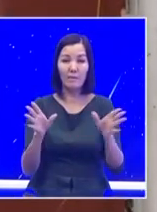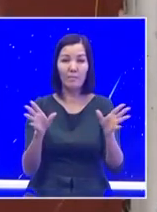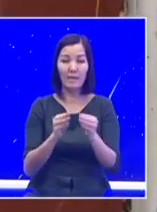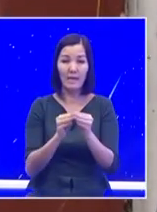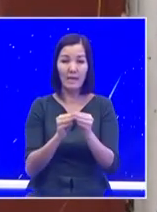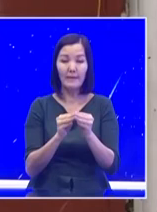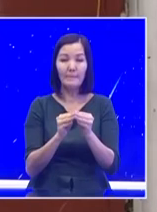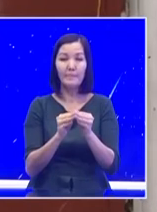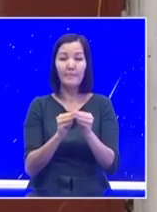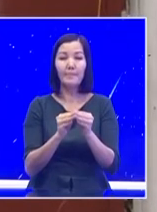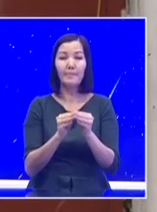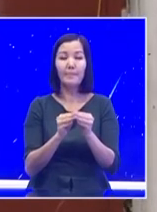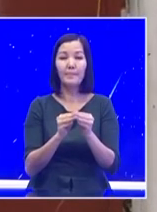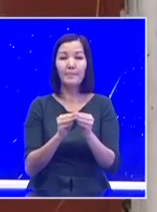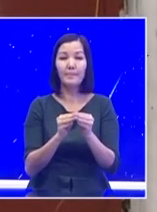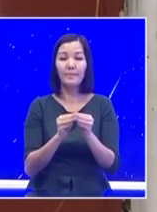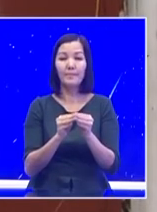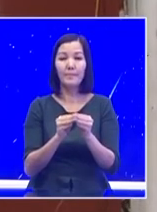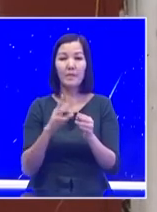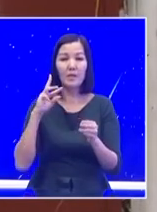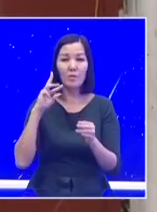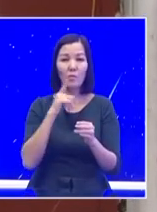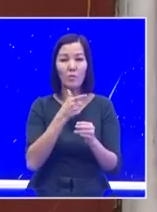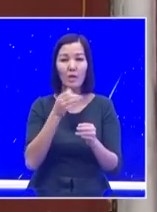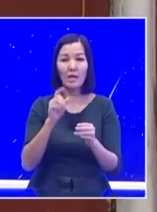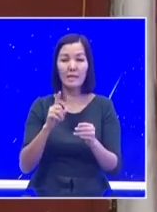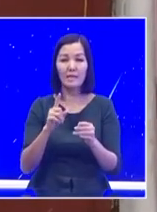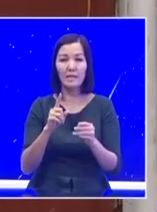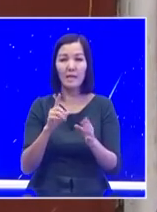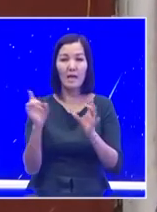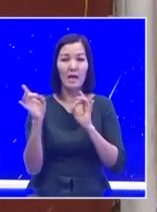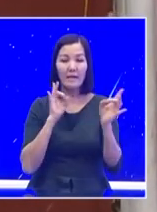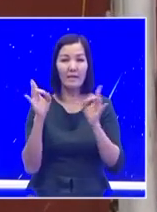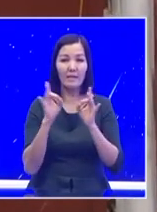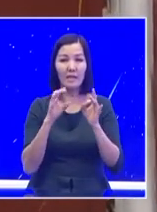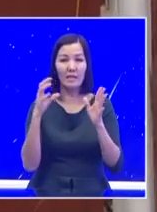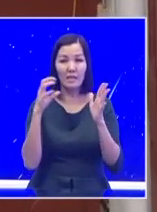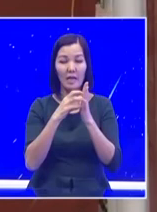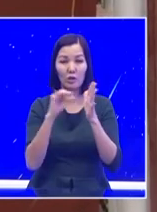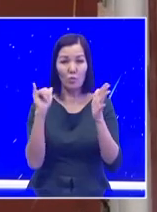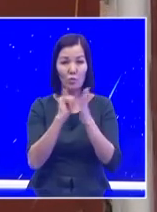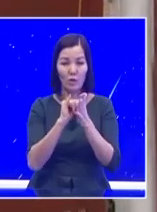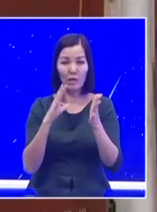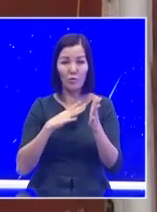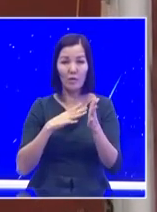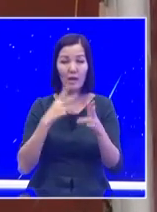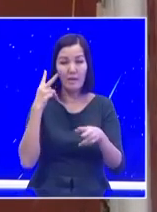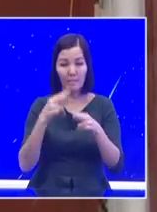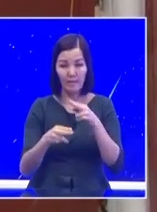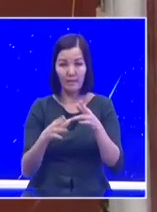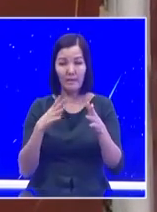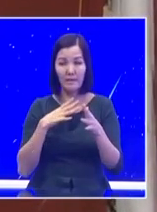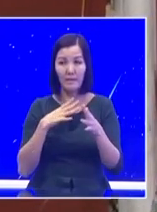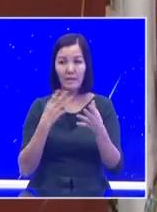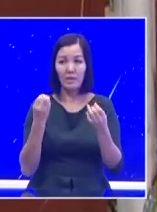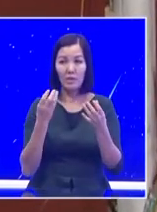акиматының улы газды анықтау құрылғыларын орнатып бітті.